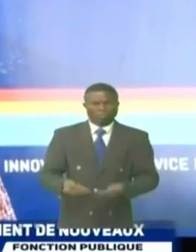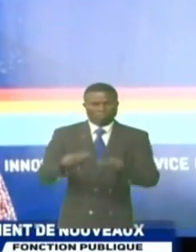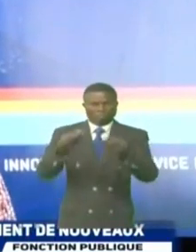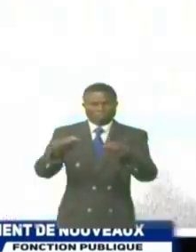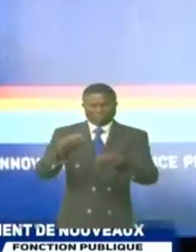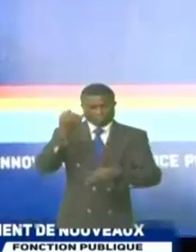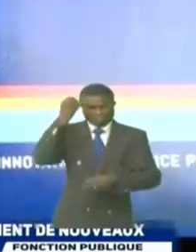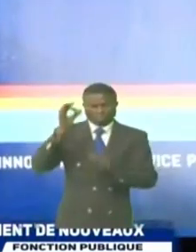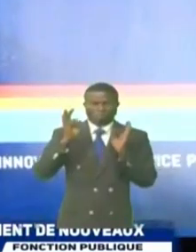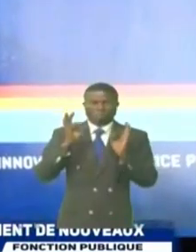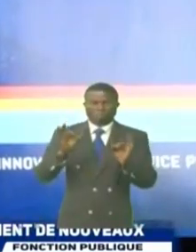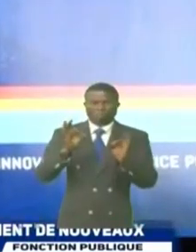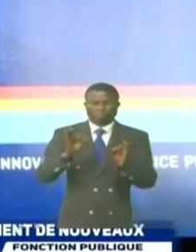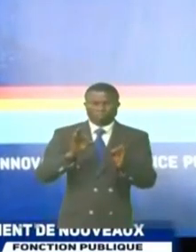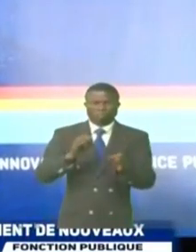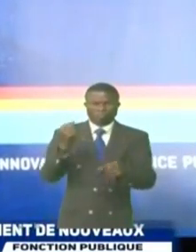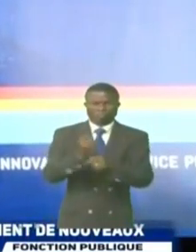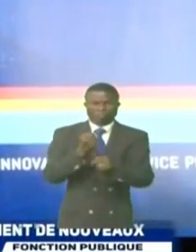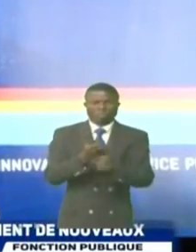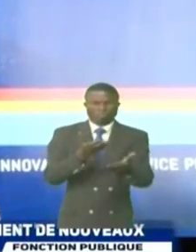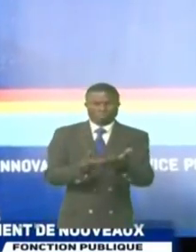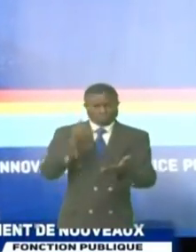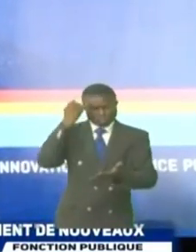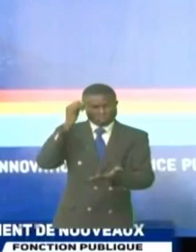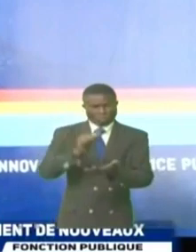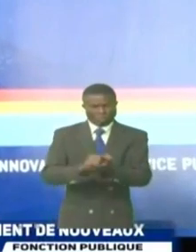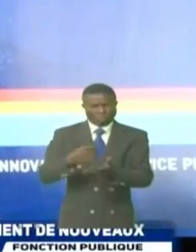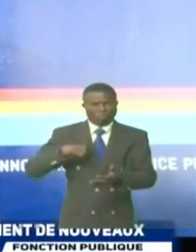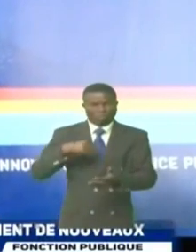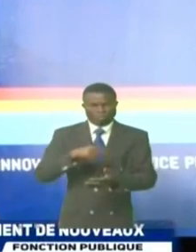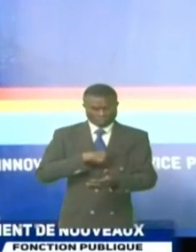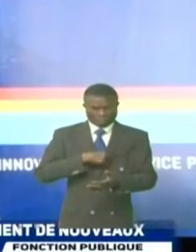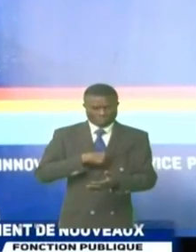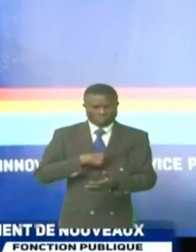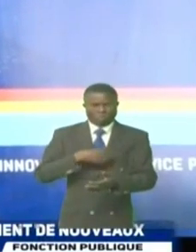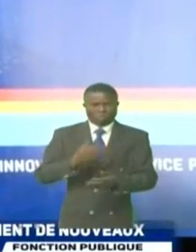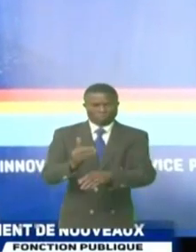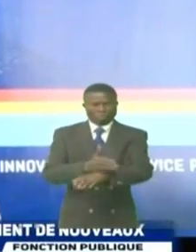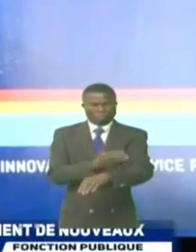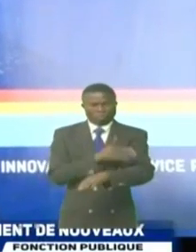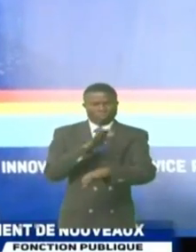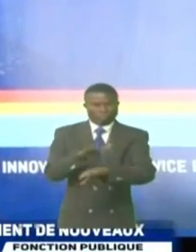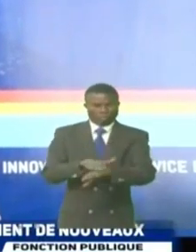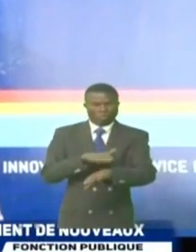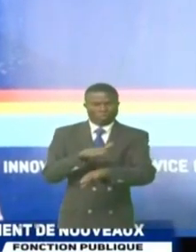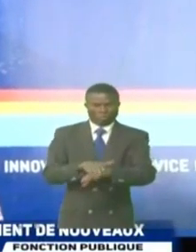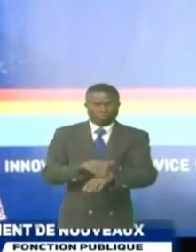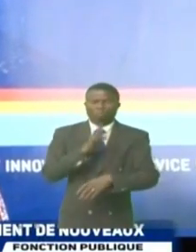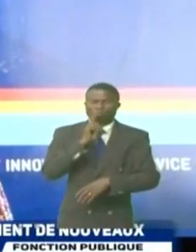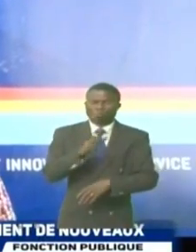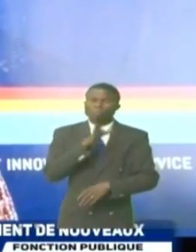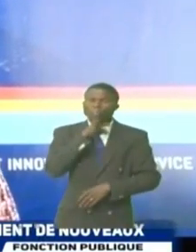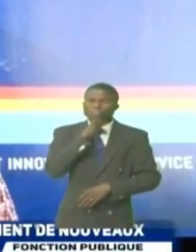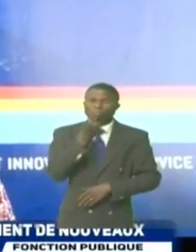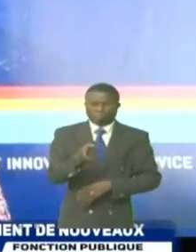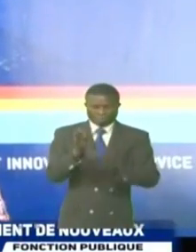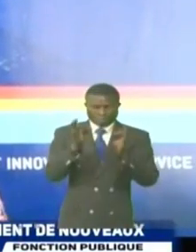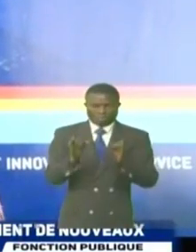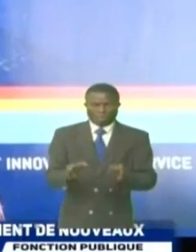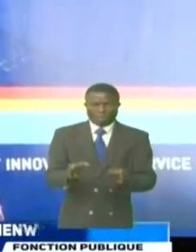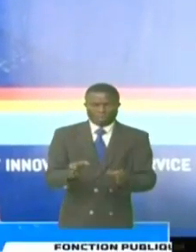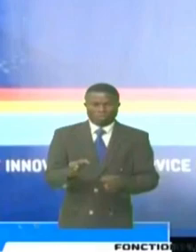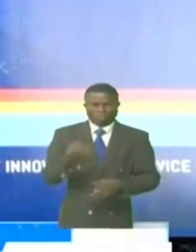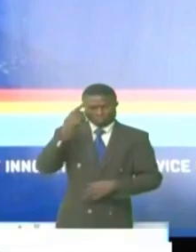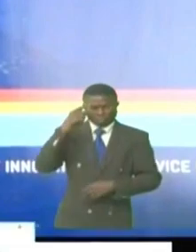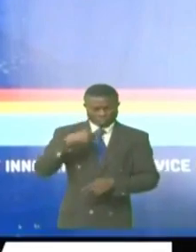nouvelle allure. Dans ce processus-là, je crois que nous sommes en train d'y aller petit à petit. C'est vrai que ça peut prendre le temps que ça va prendre, mais